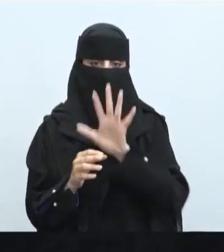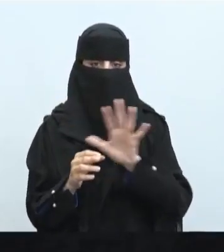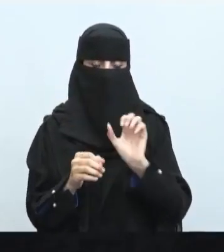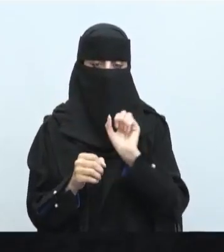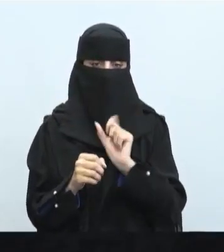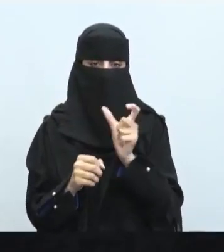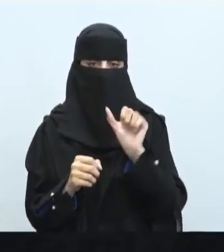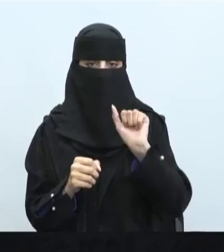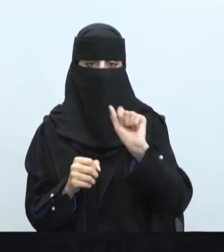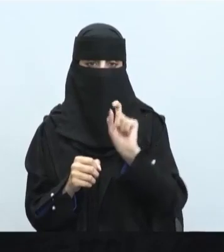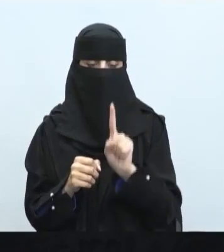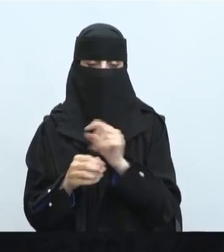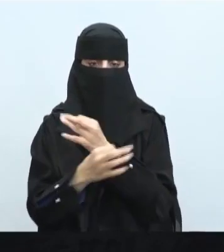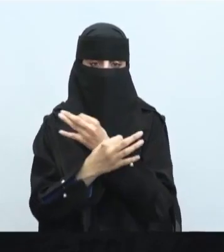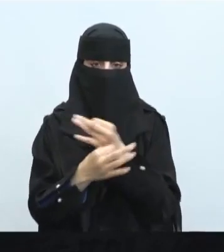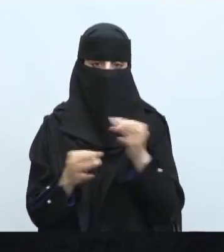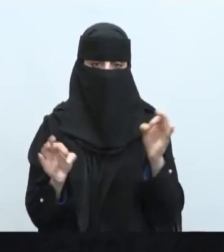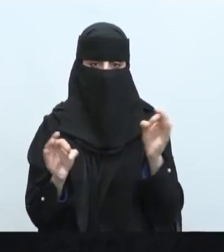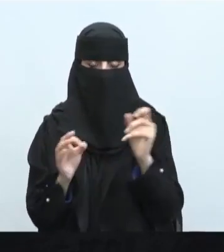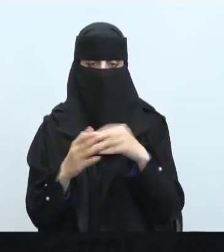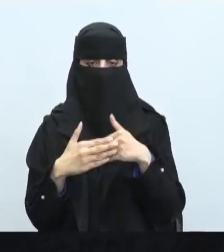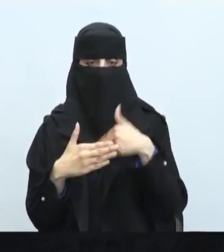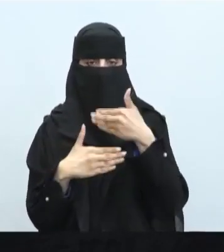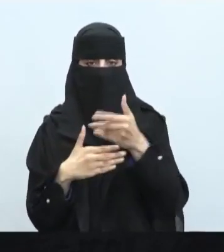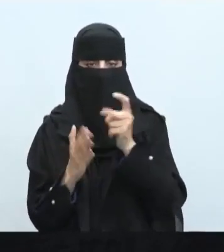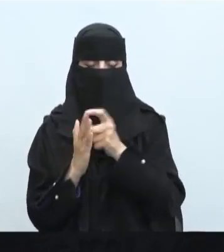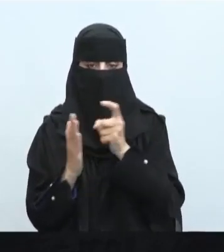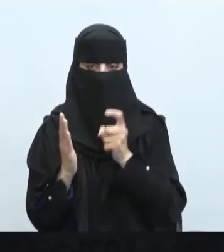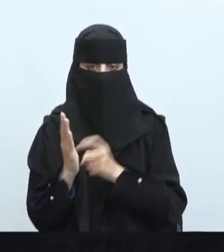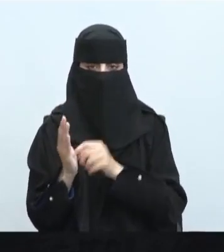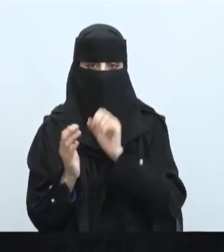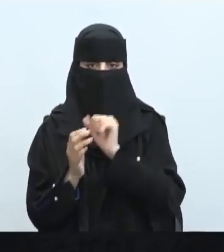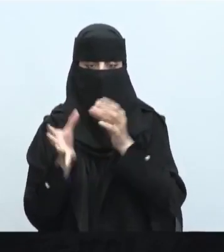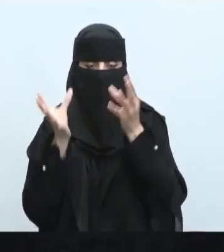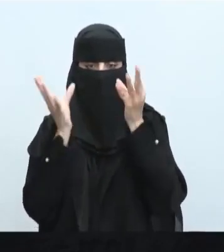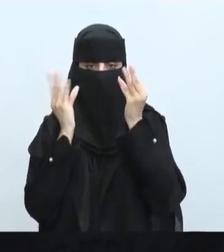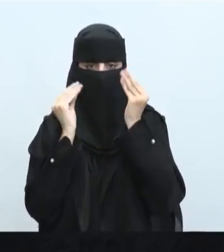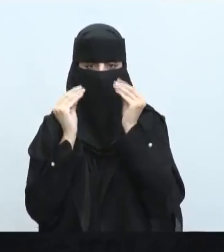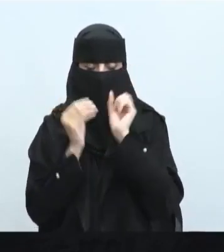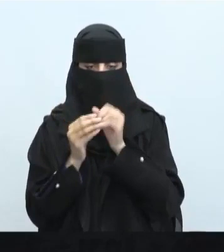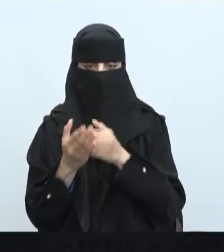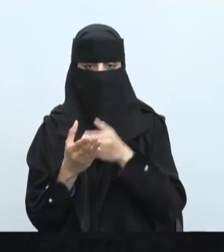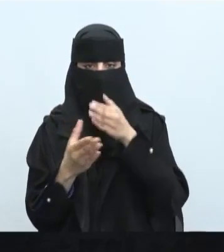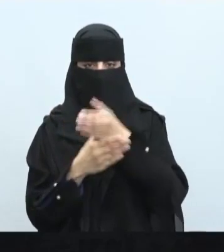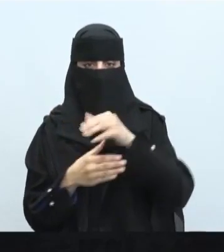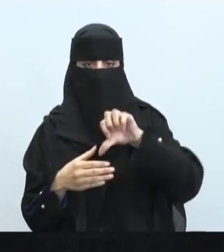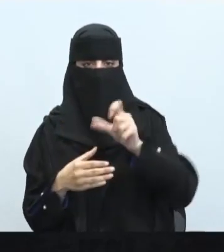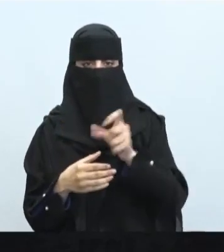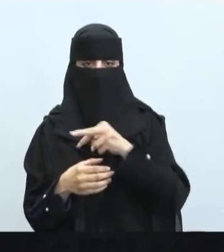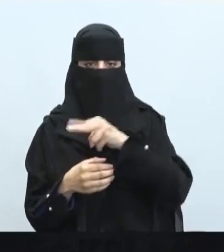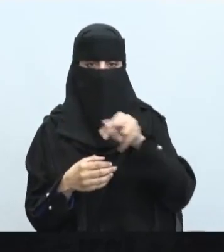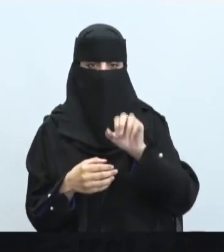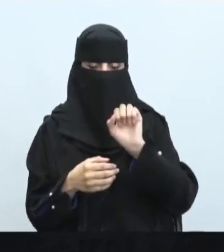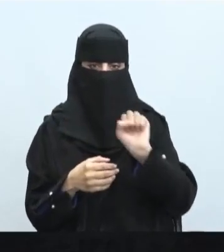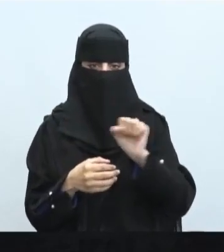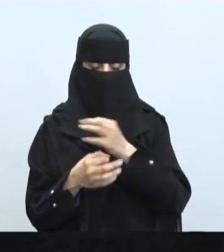الاسم وكيف نطبق القاعده التي درسناها الجمله الاسميه عند دخول انا او احدى اخواتها